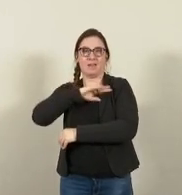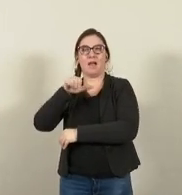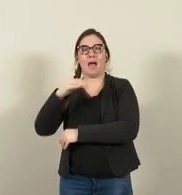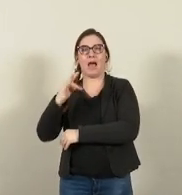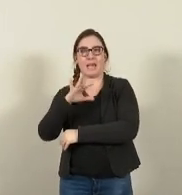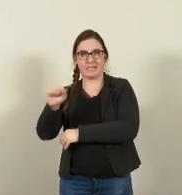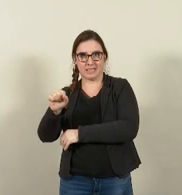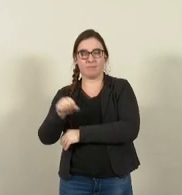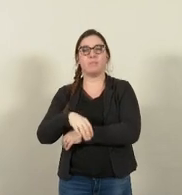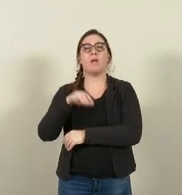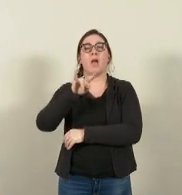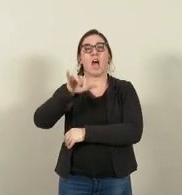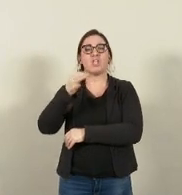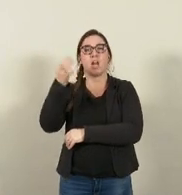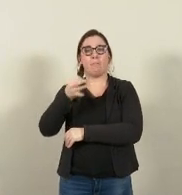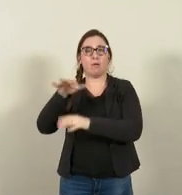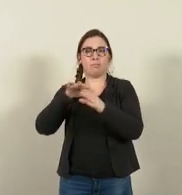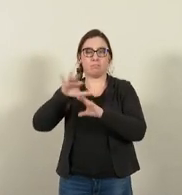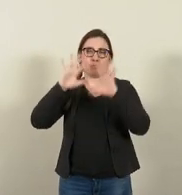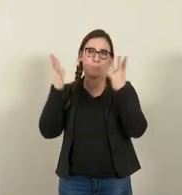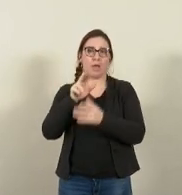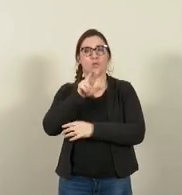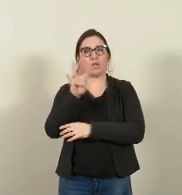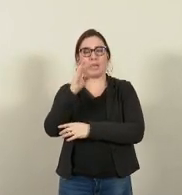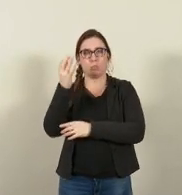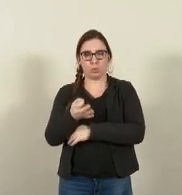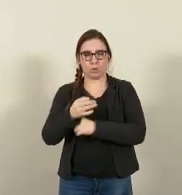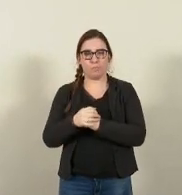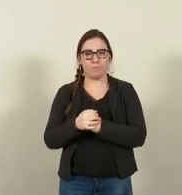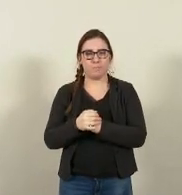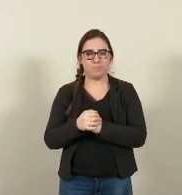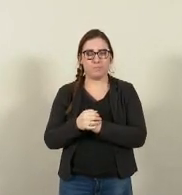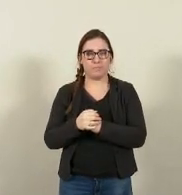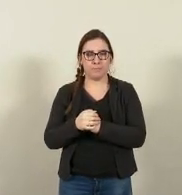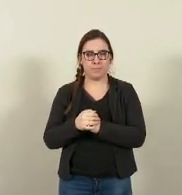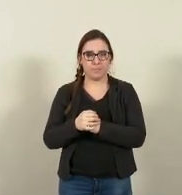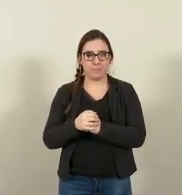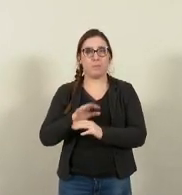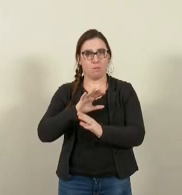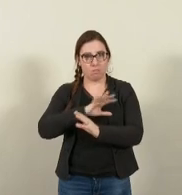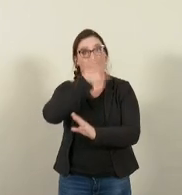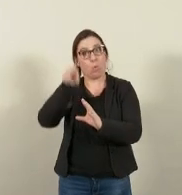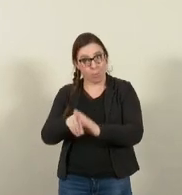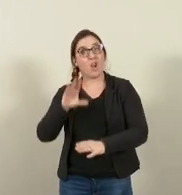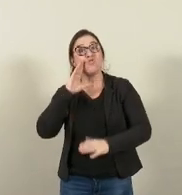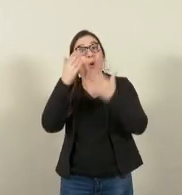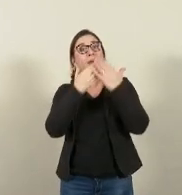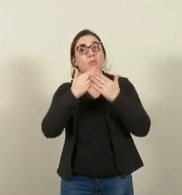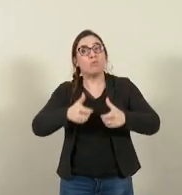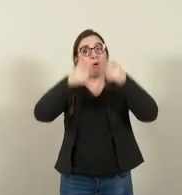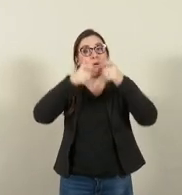le taux de logements sociaux de l'ensemble du projet à 34 %. y compris euh en comprenant les chambres étudiantes